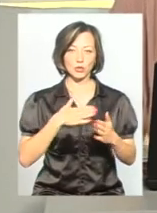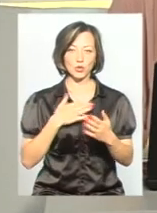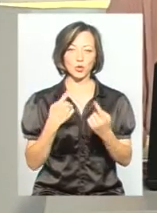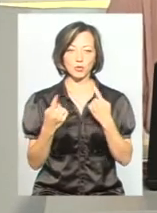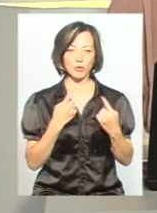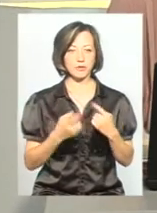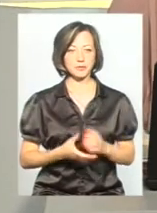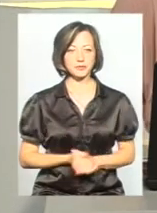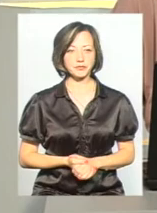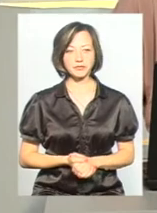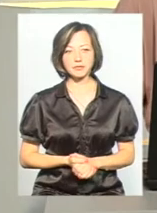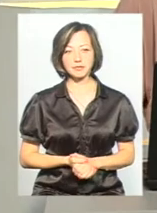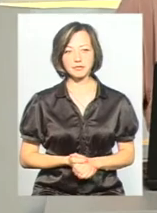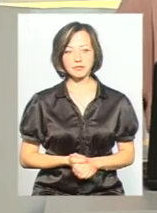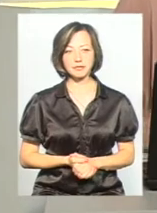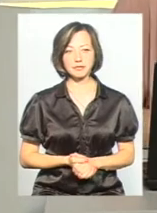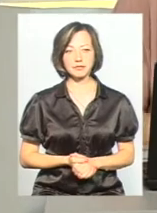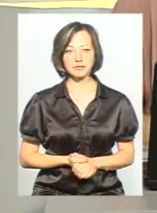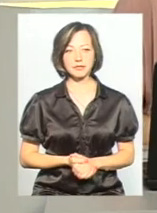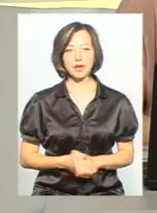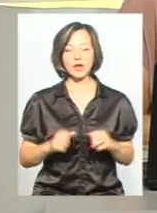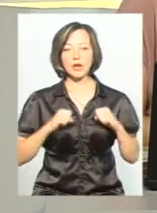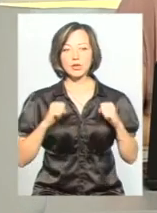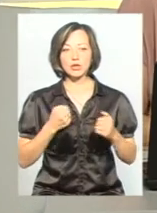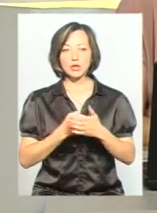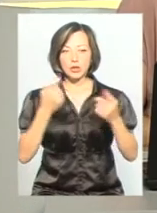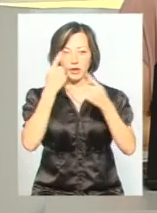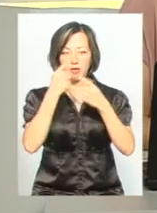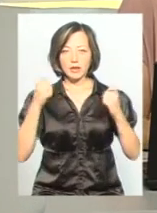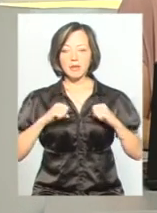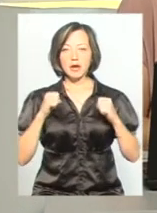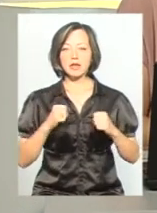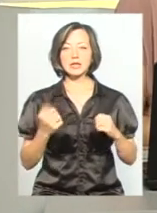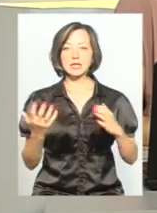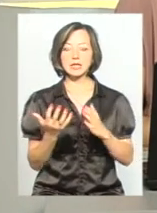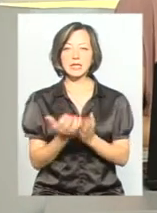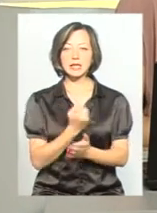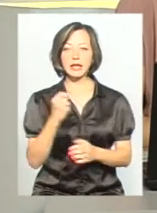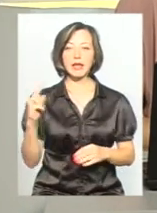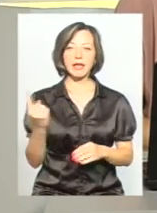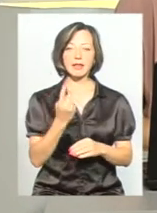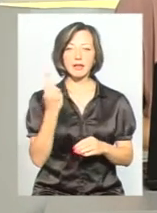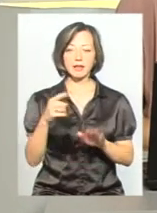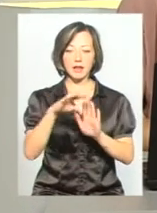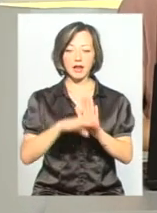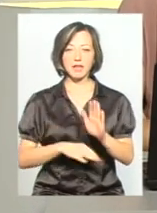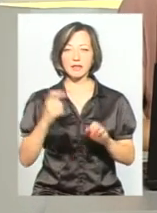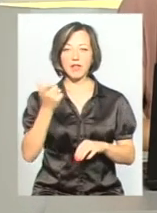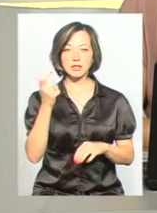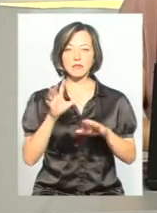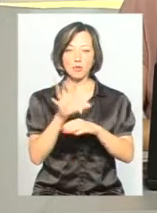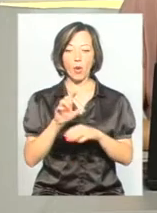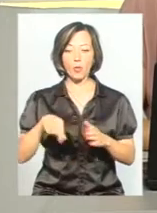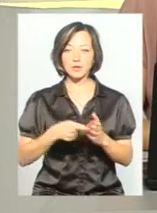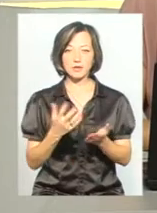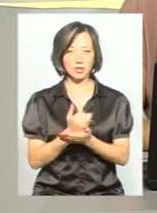розмови. Панове, готуючись до ефіру, ми намагалися знайти єдиний реєстр собак або власників собак у місті і не знайшли.